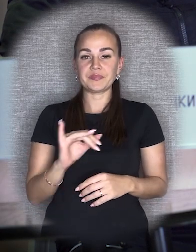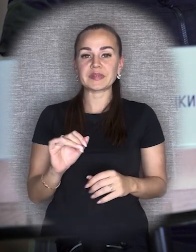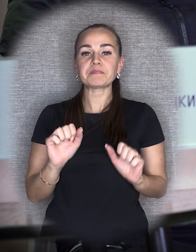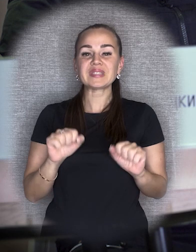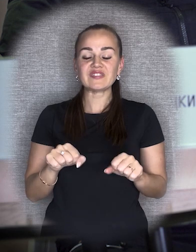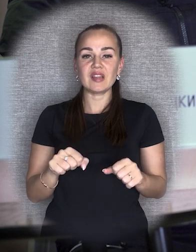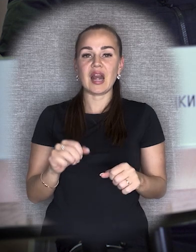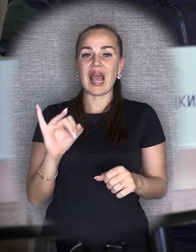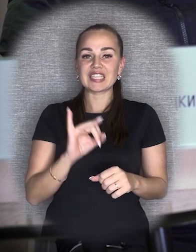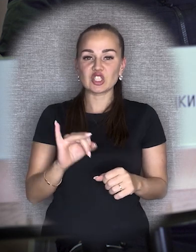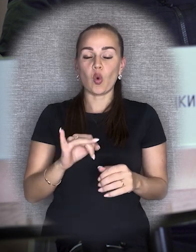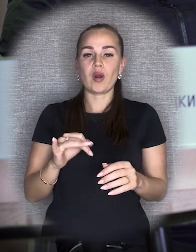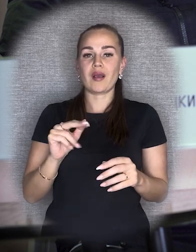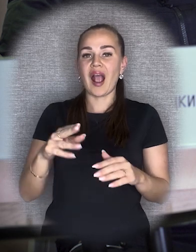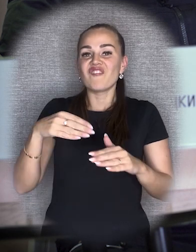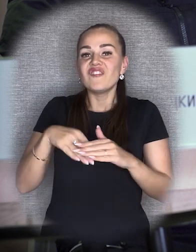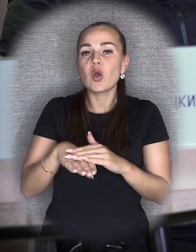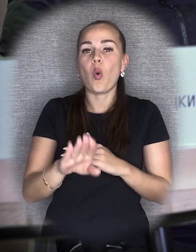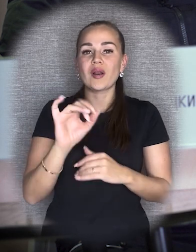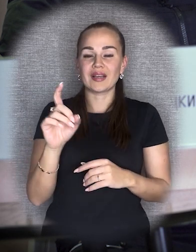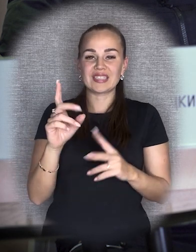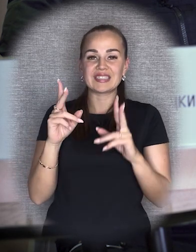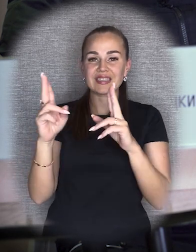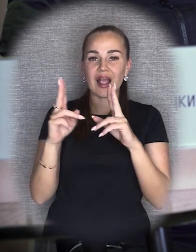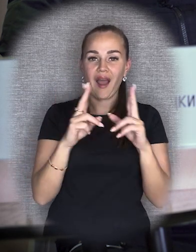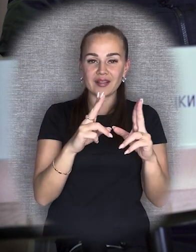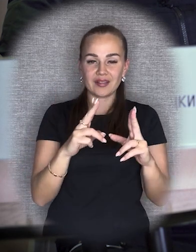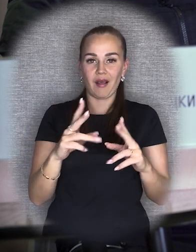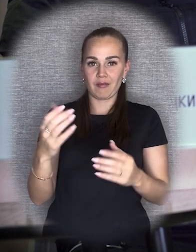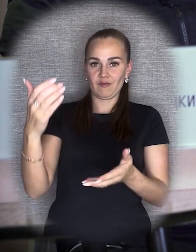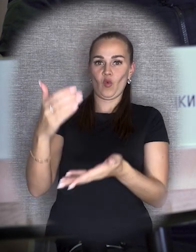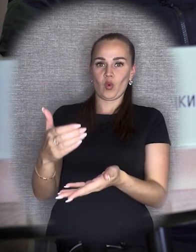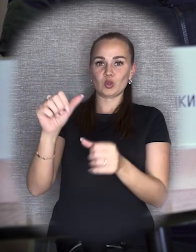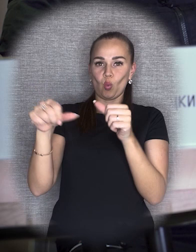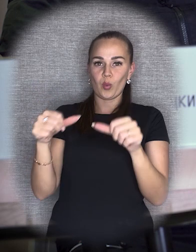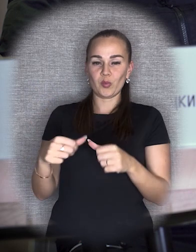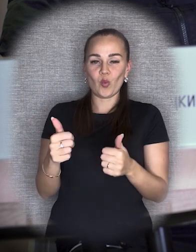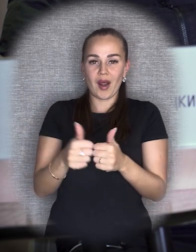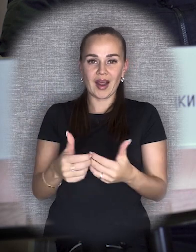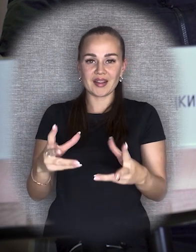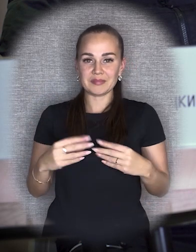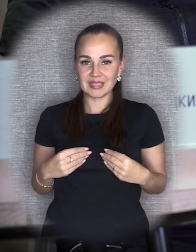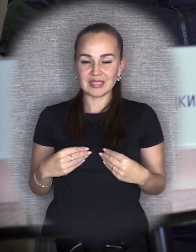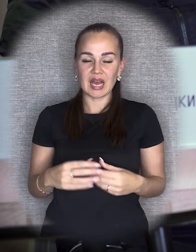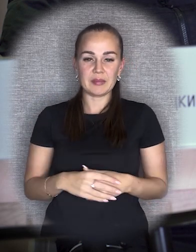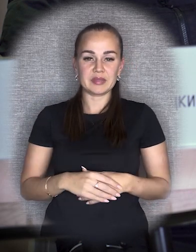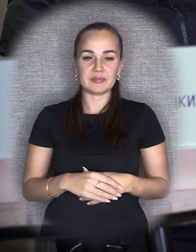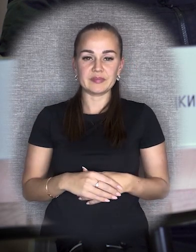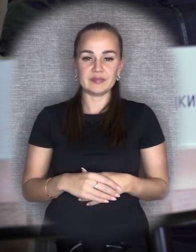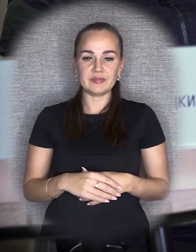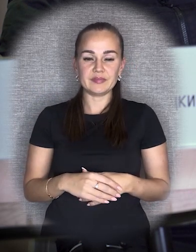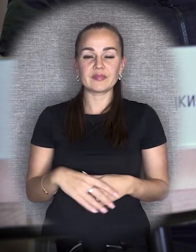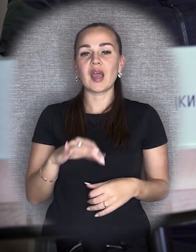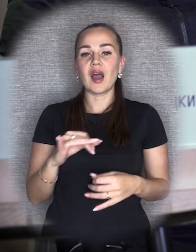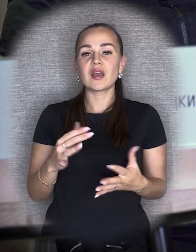будто выходить из кадра и оказываться в другом измерении рядом с нами здесь и сейчас. Вот. Ну, ну